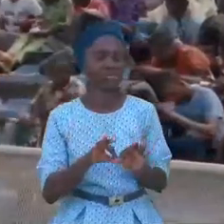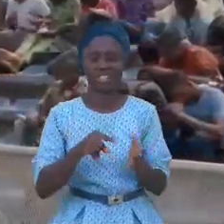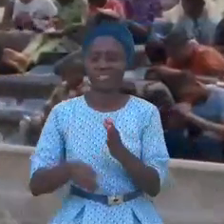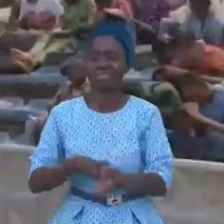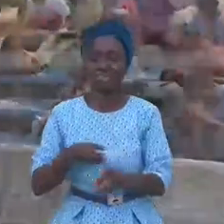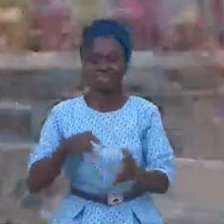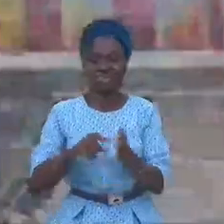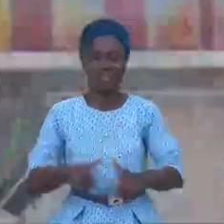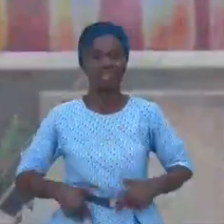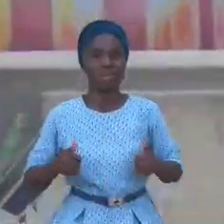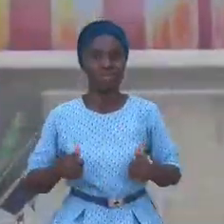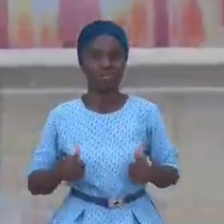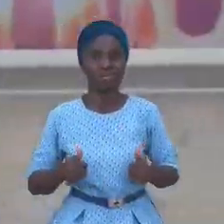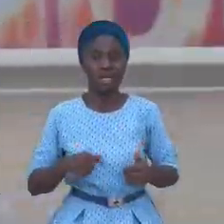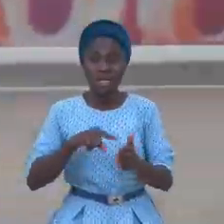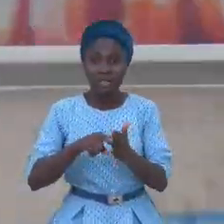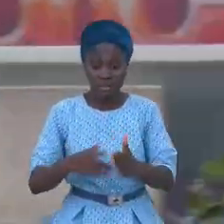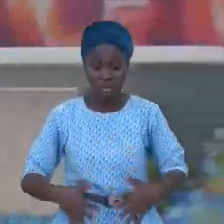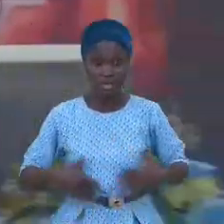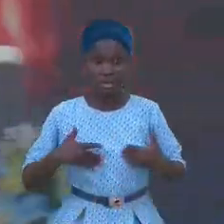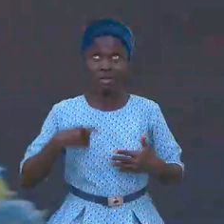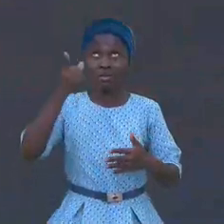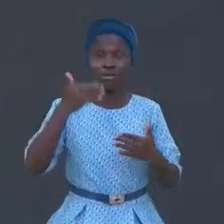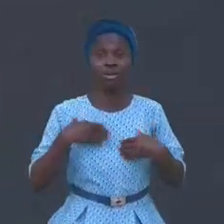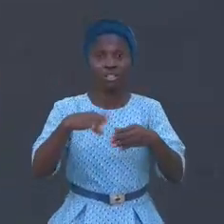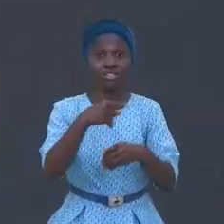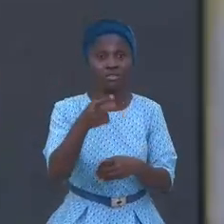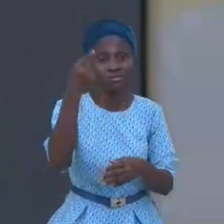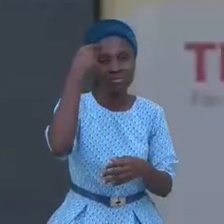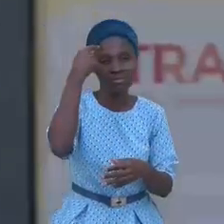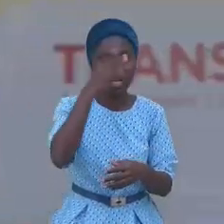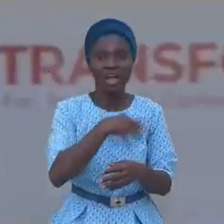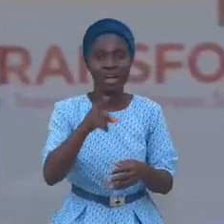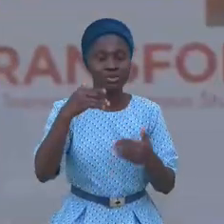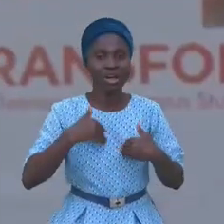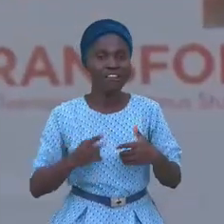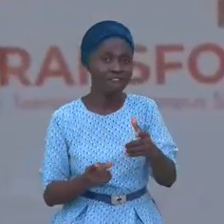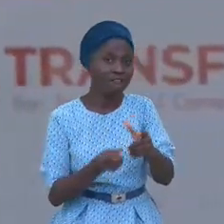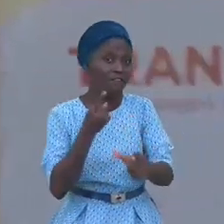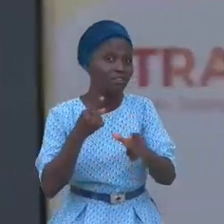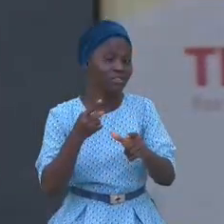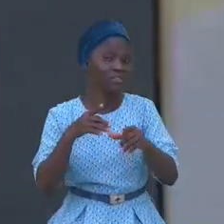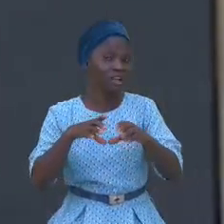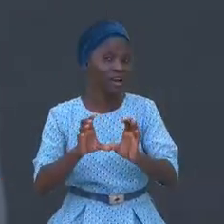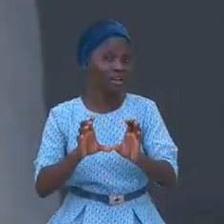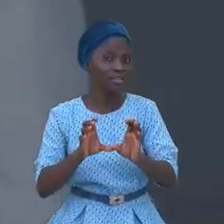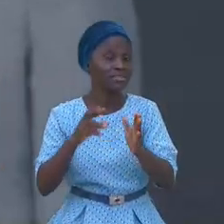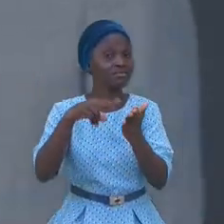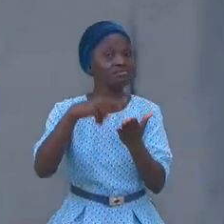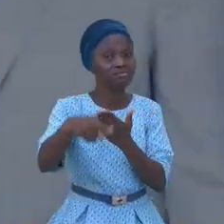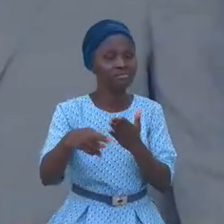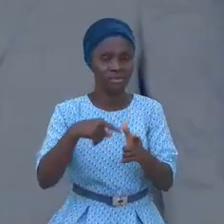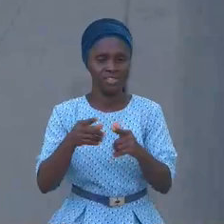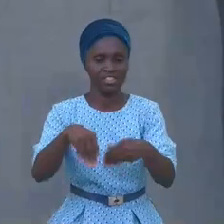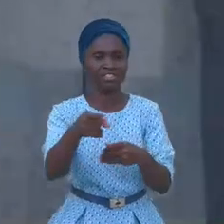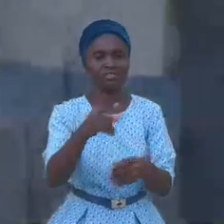si Dieu t'a donné un cerveau pour que tu sois premier. On te donne le micro et on dit parle. Je